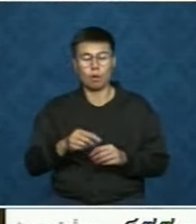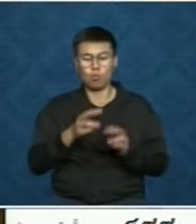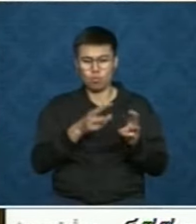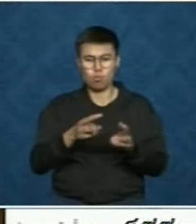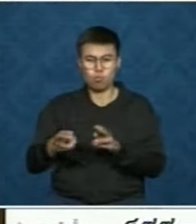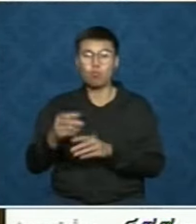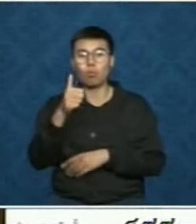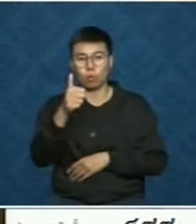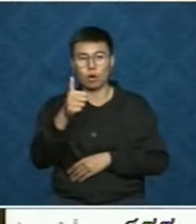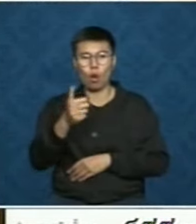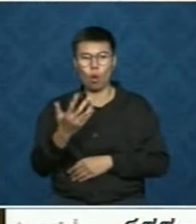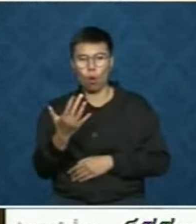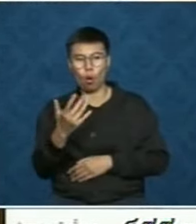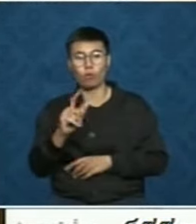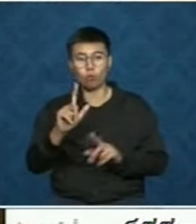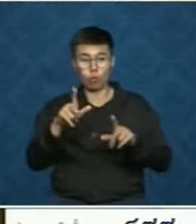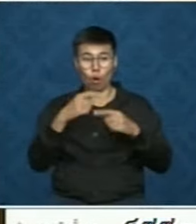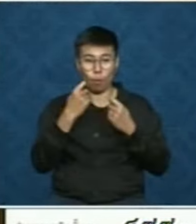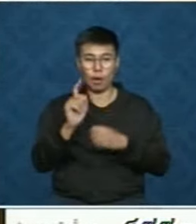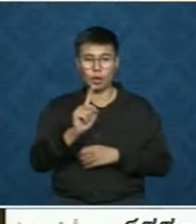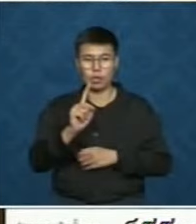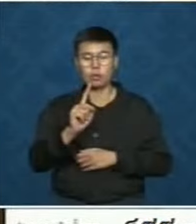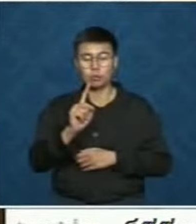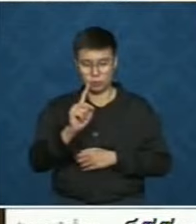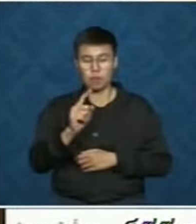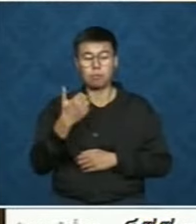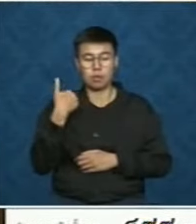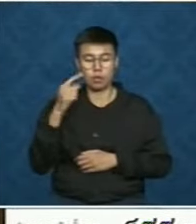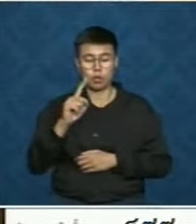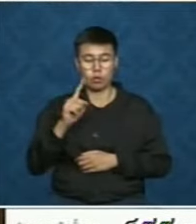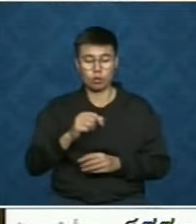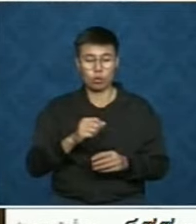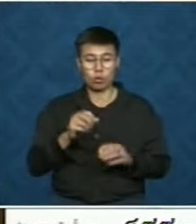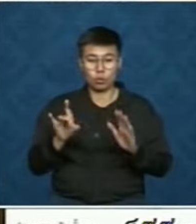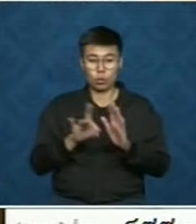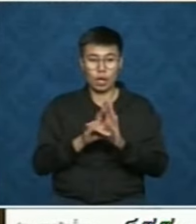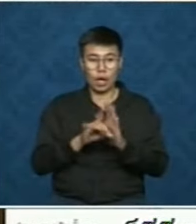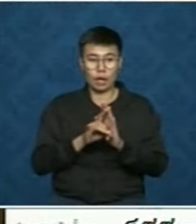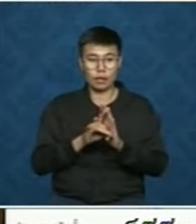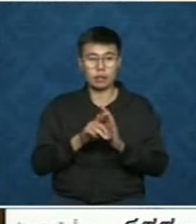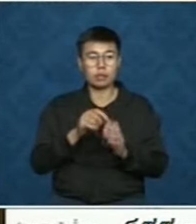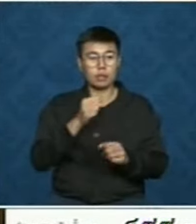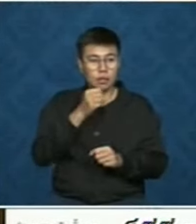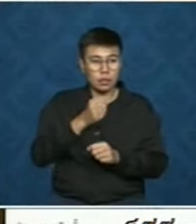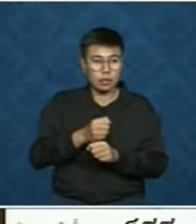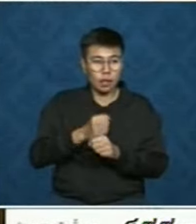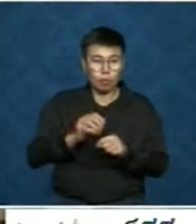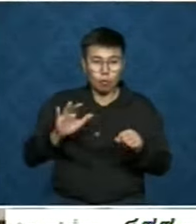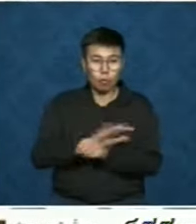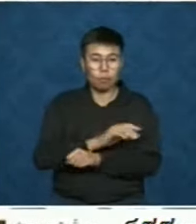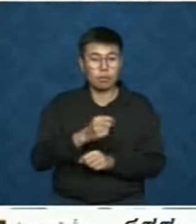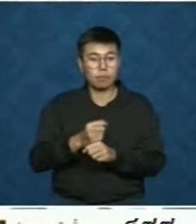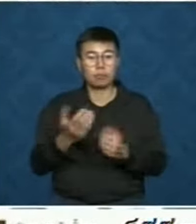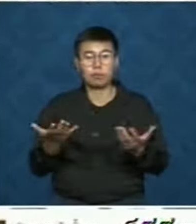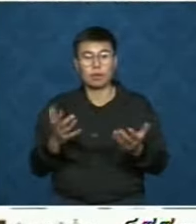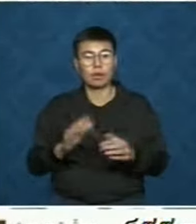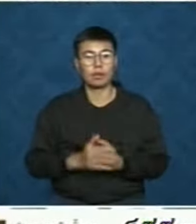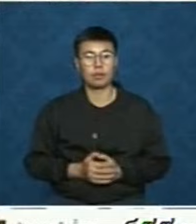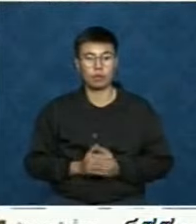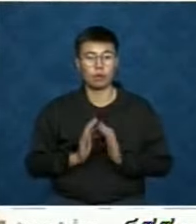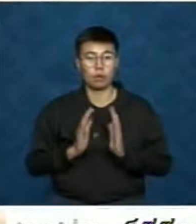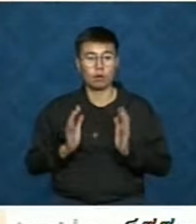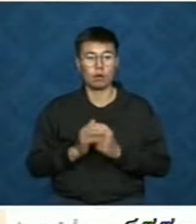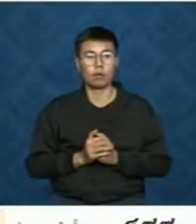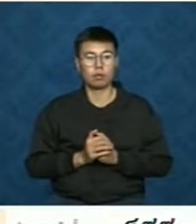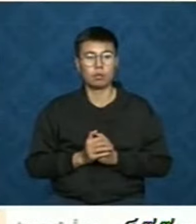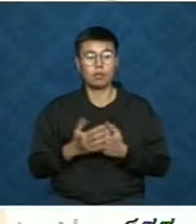ก็จะรอคำตอบนะครับว่าสุดท้ายนะครับจะมีความคืบหน้าในเรื่องนี้อย่างไรขอบคุณมากครับครับขอบคุณมากเดี๋ยว